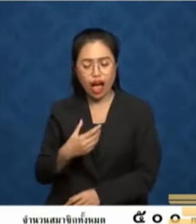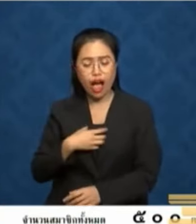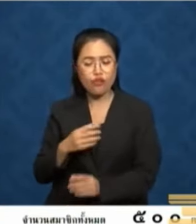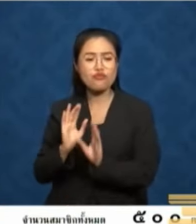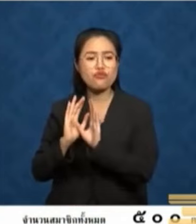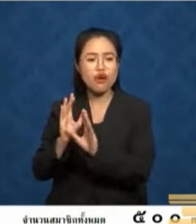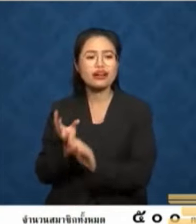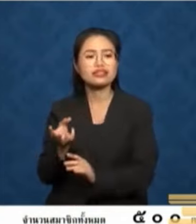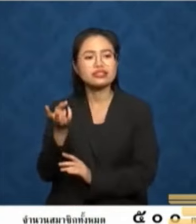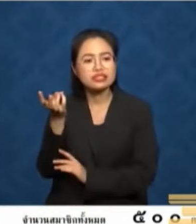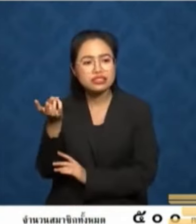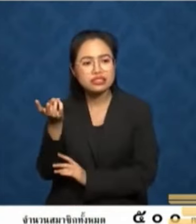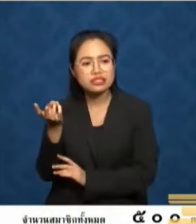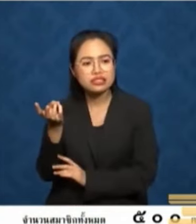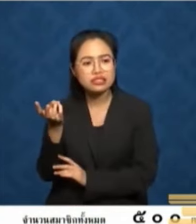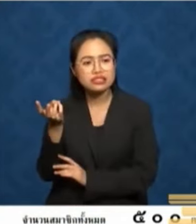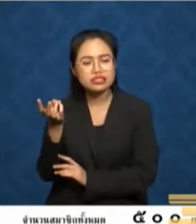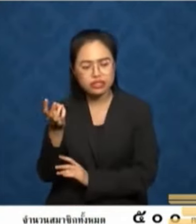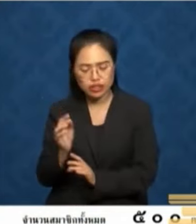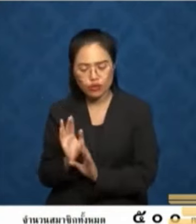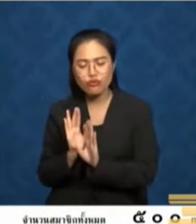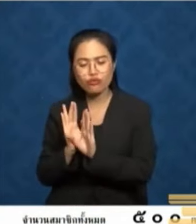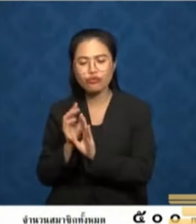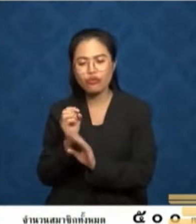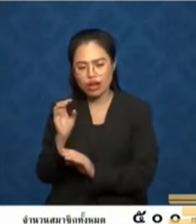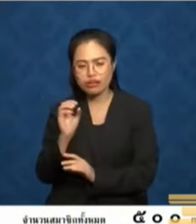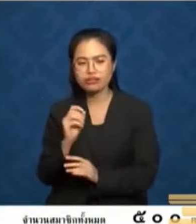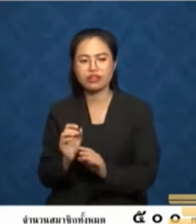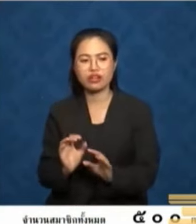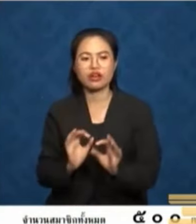ก็ความเห็นเกี่ยวกับเรื่องนี้ในส่วนนี้ครับขอบคุณครับครับขอบคุณครับท่านวรวัฒน์ครับ